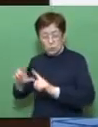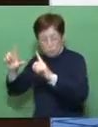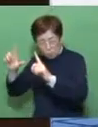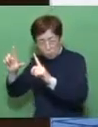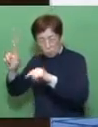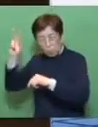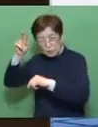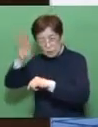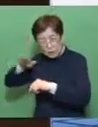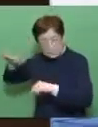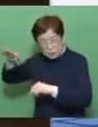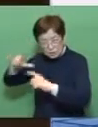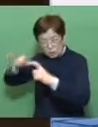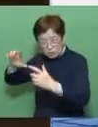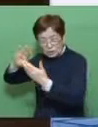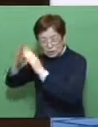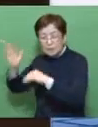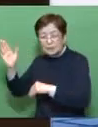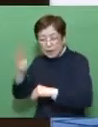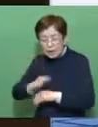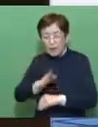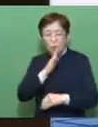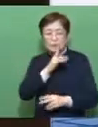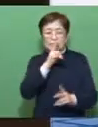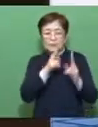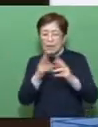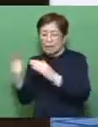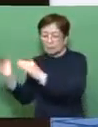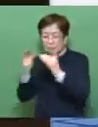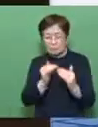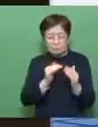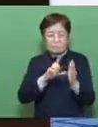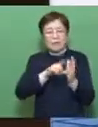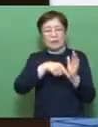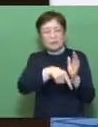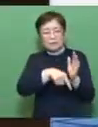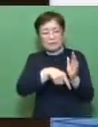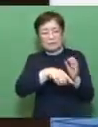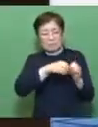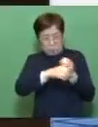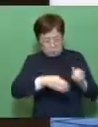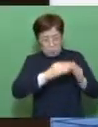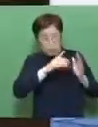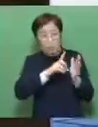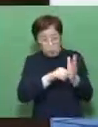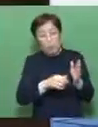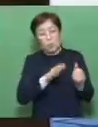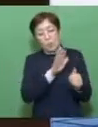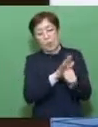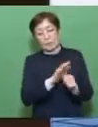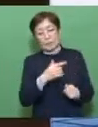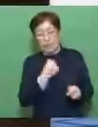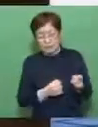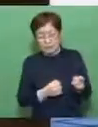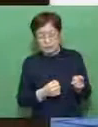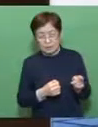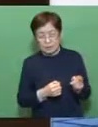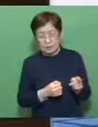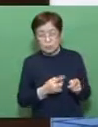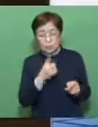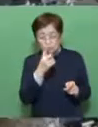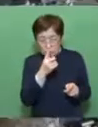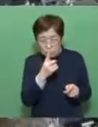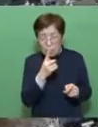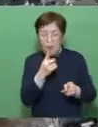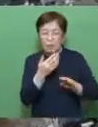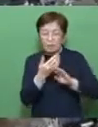移転した場合の対策女性措置従事したんですがもう1つは県内外